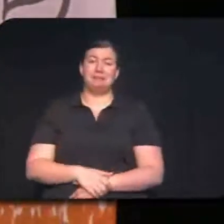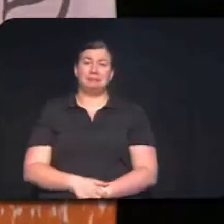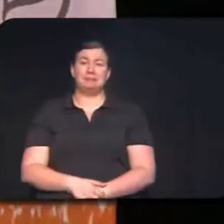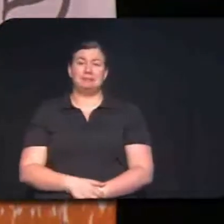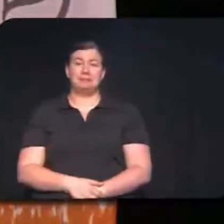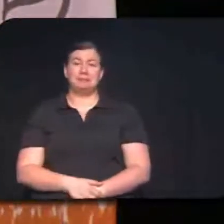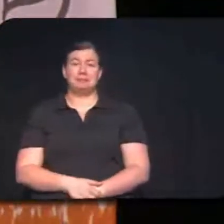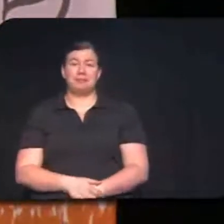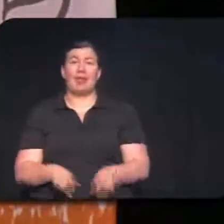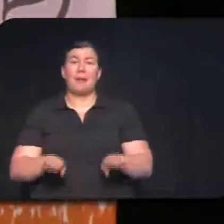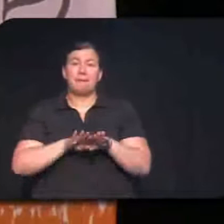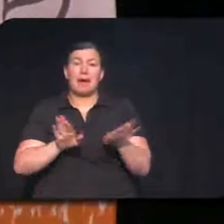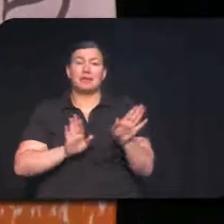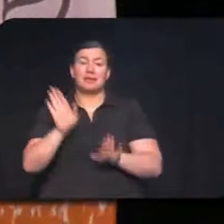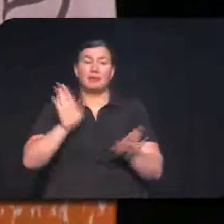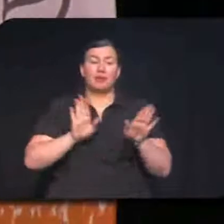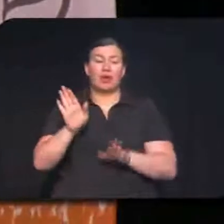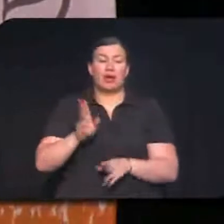Mitgliederversammlung